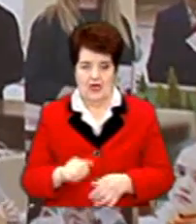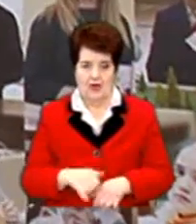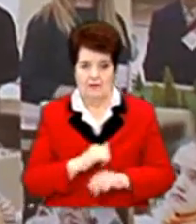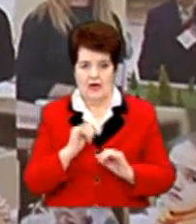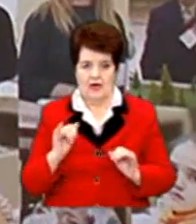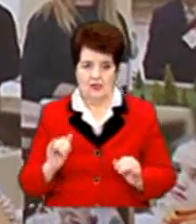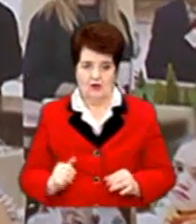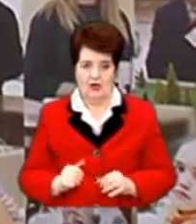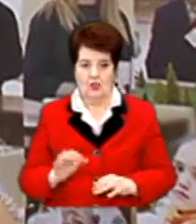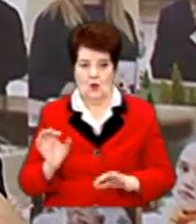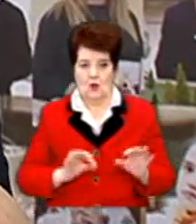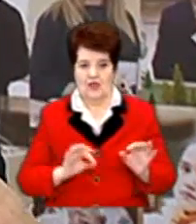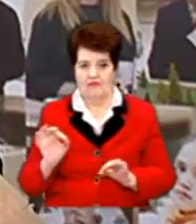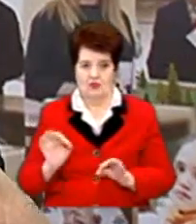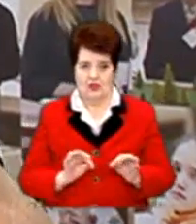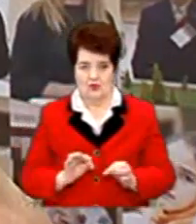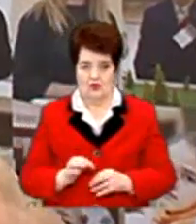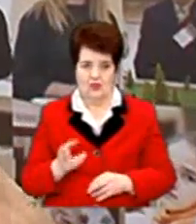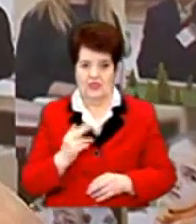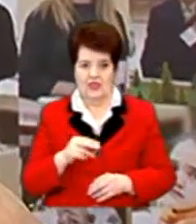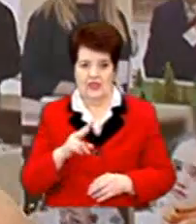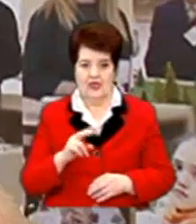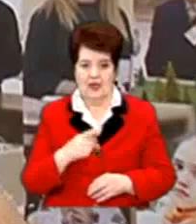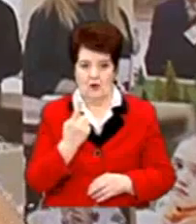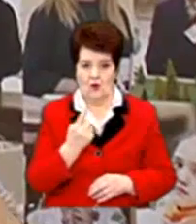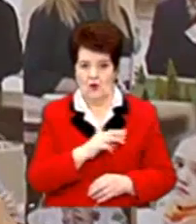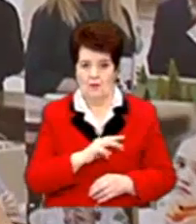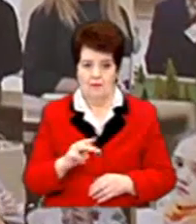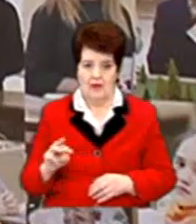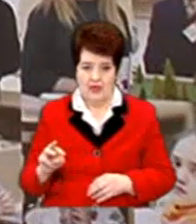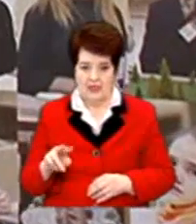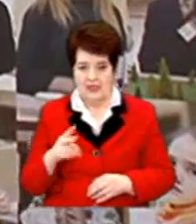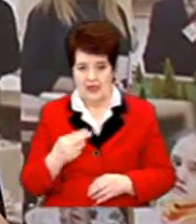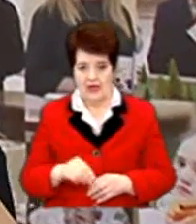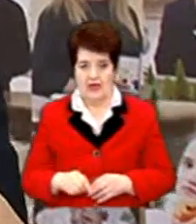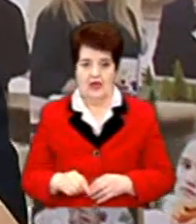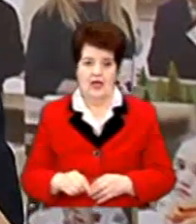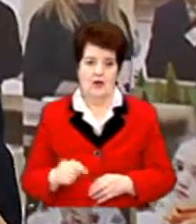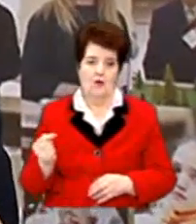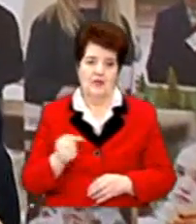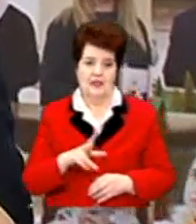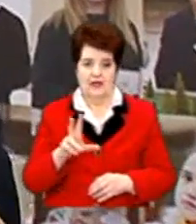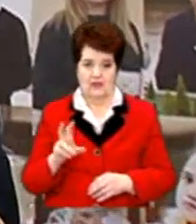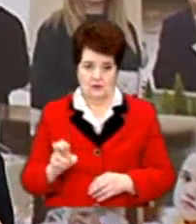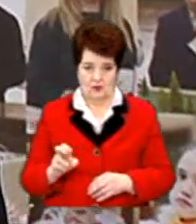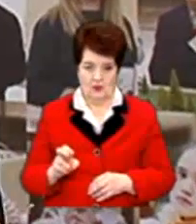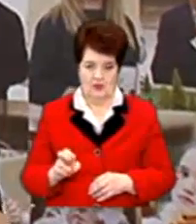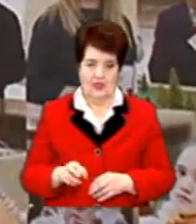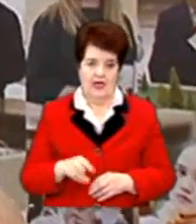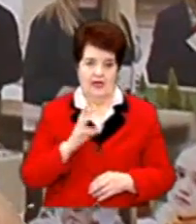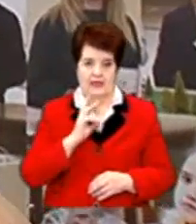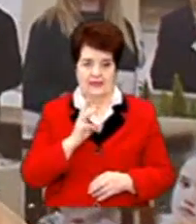majorat coeficientul de la 1.000 de lei la 1.300 de lei și prin urmare